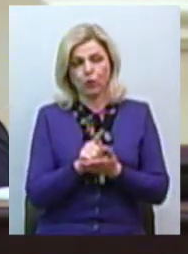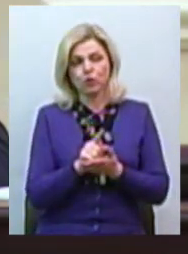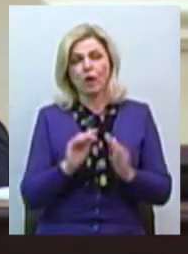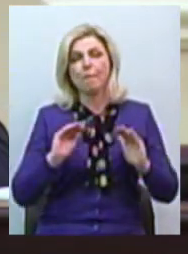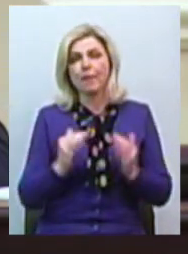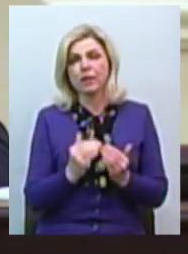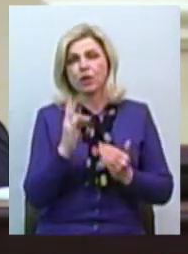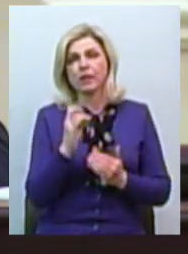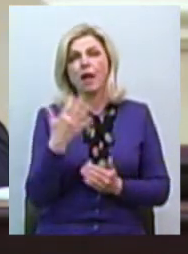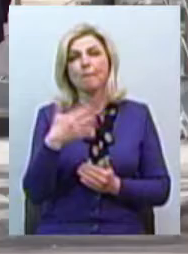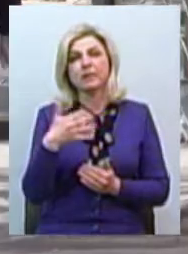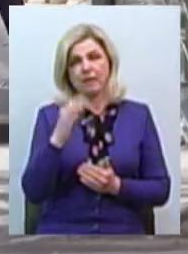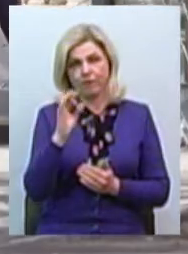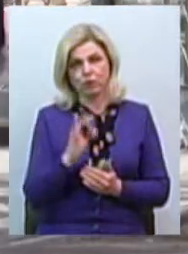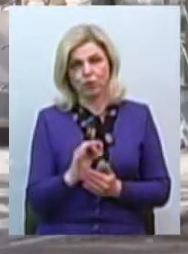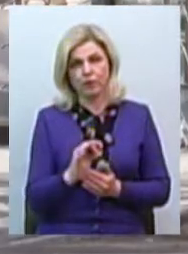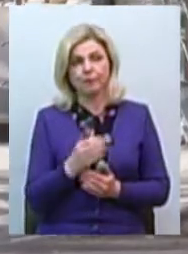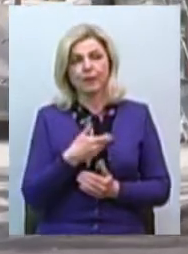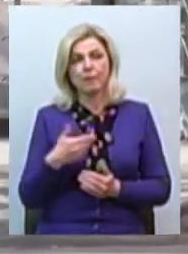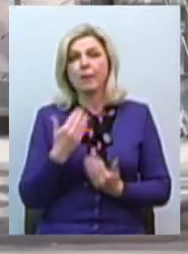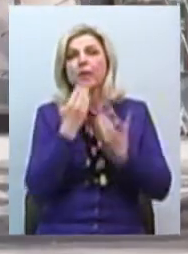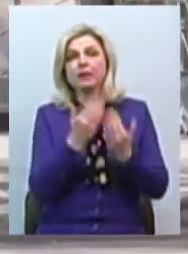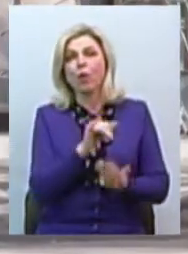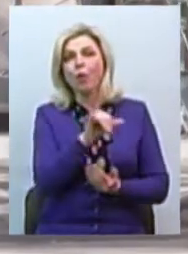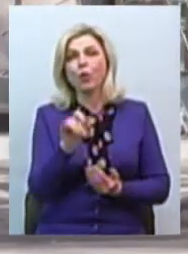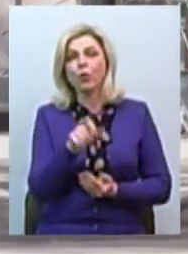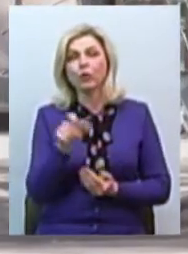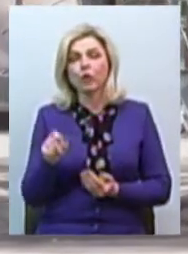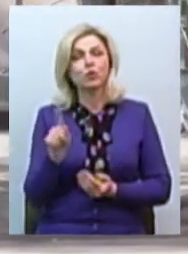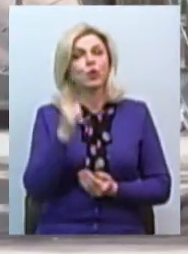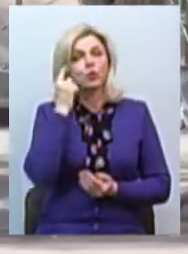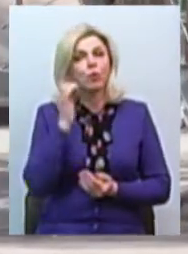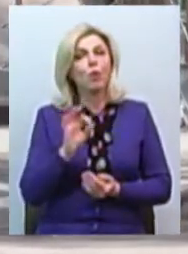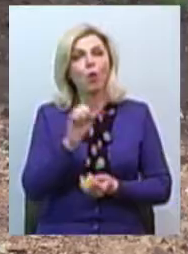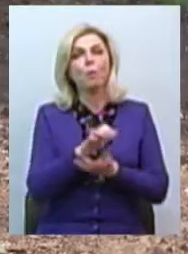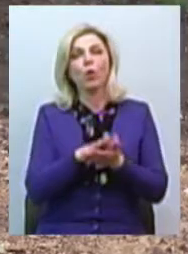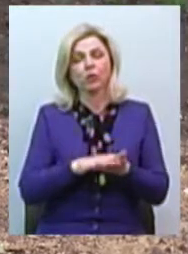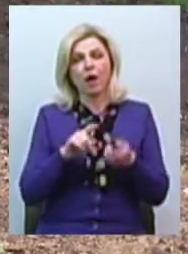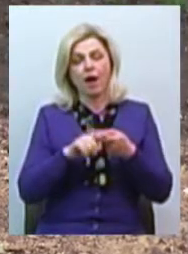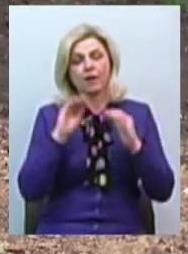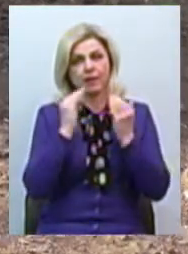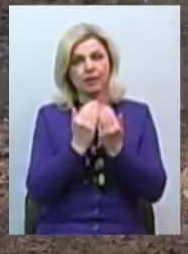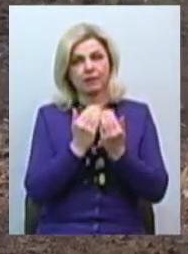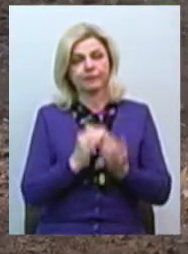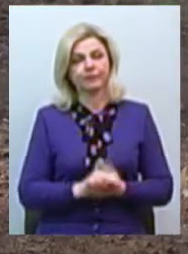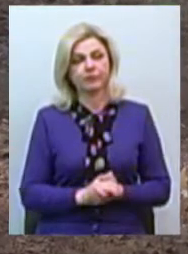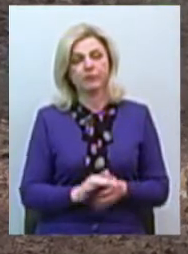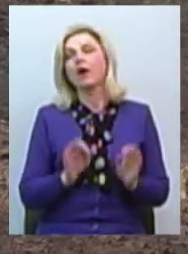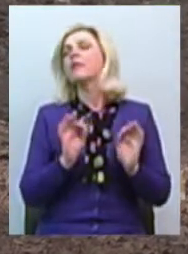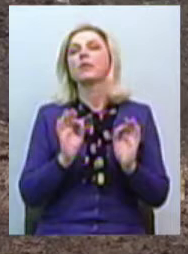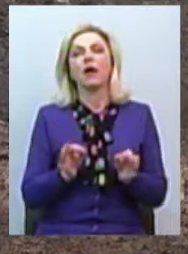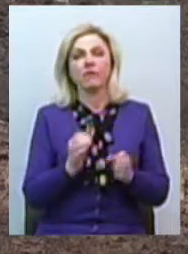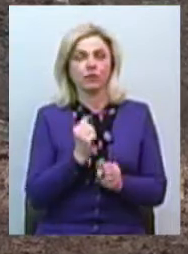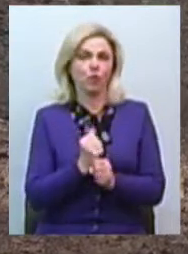ніж на 50%. Ми запитали у миколаївців, що вони думають про подовження карантину. Правильно зробили. Правильно